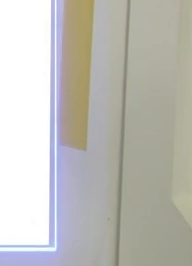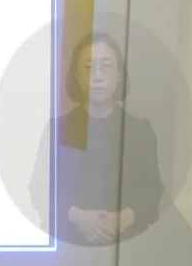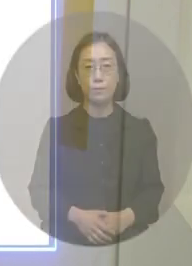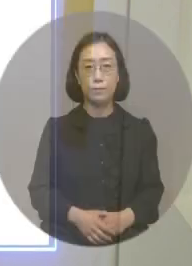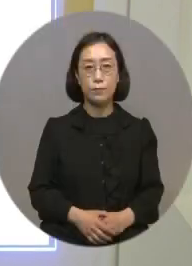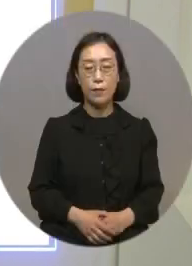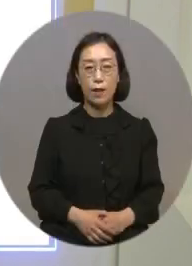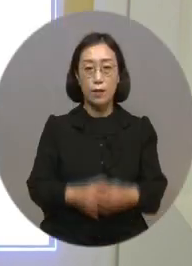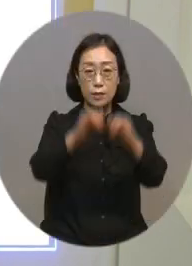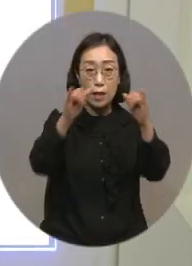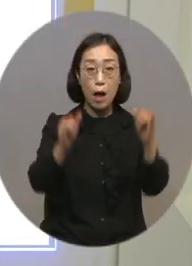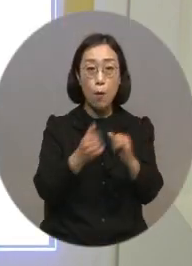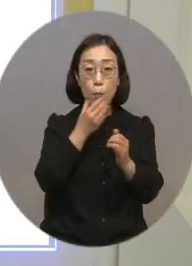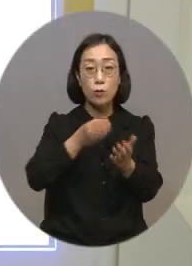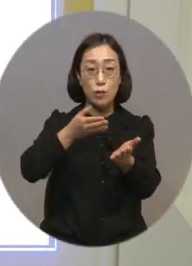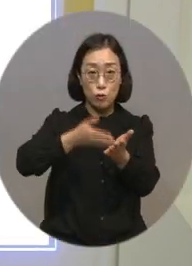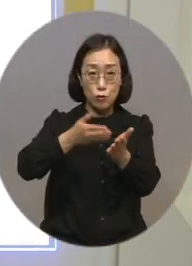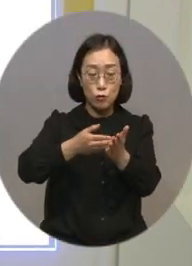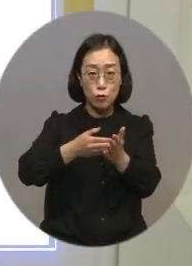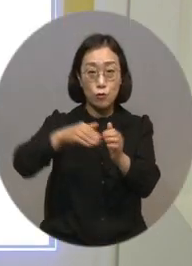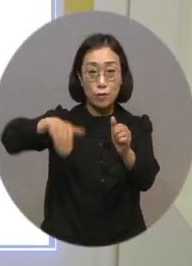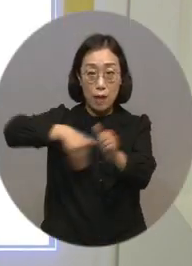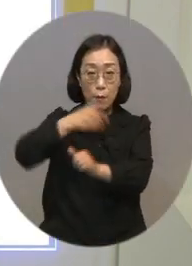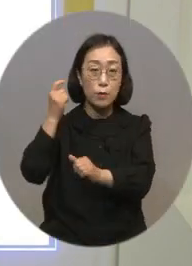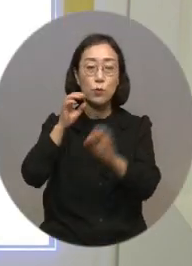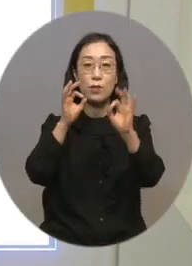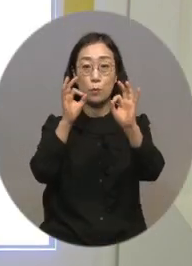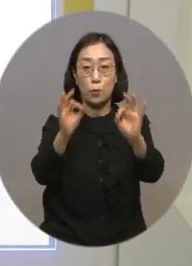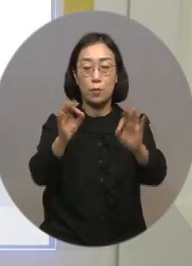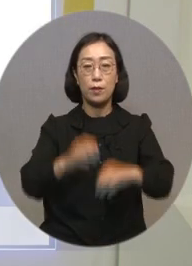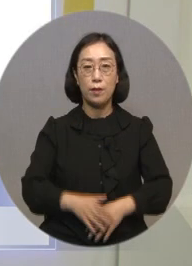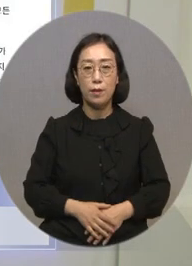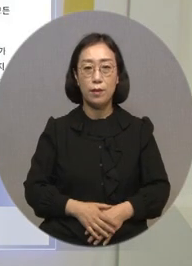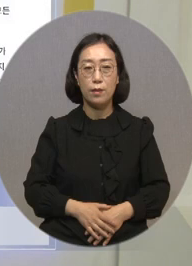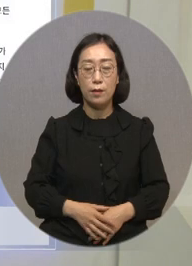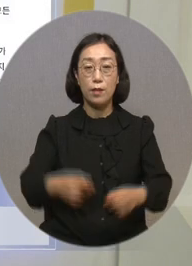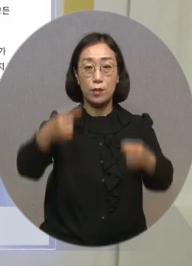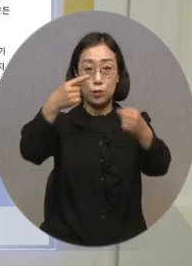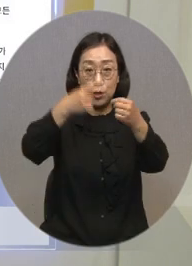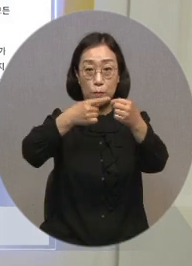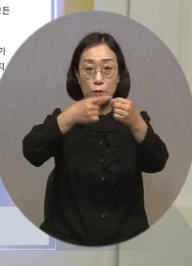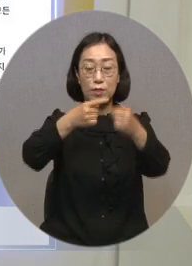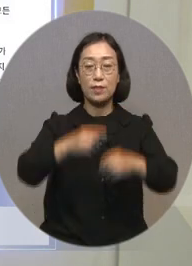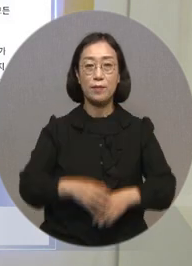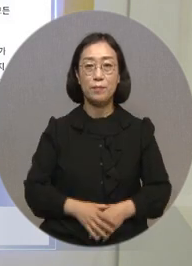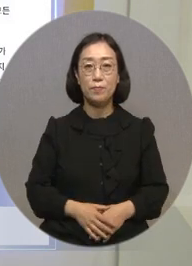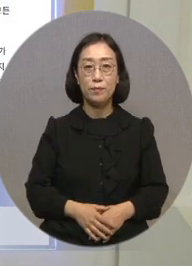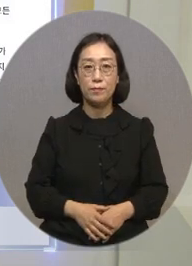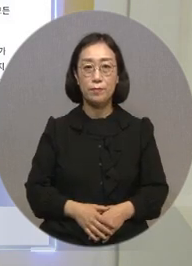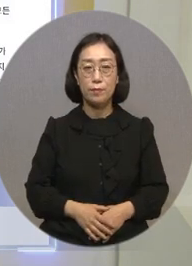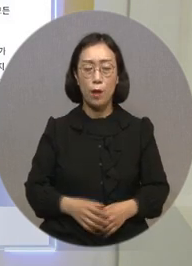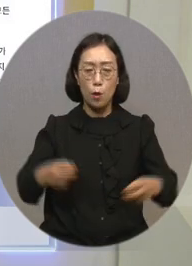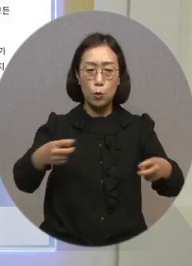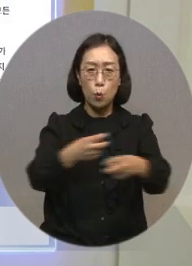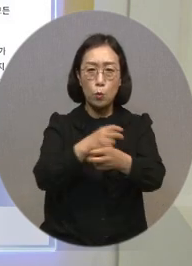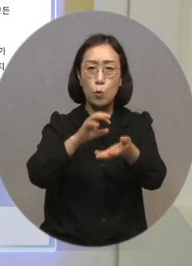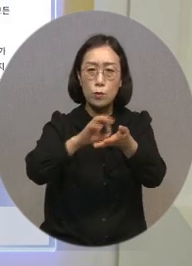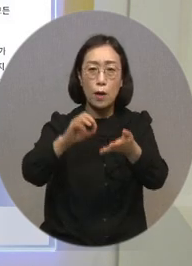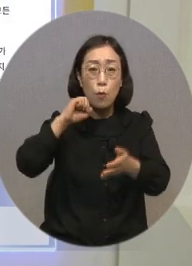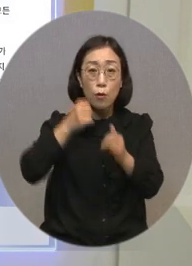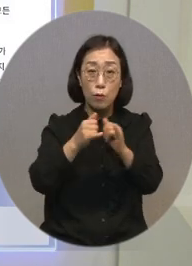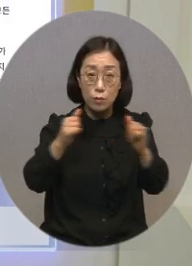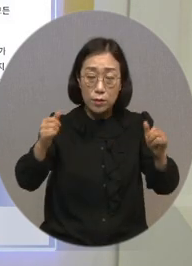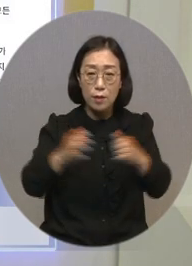웰케어 뉴스 함께 사회복지의 이슈를 만나봅니다 오늘 첫 번째 기사입니다 교통약자에게